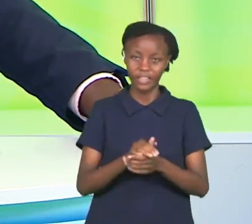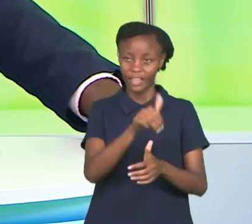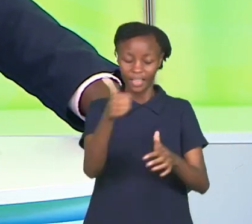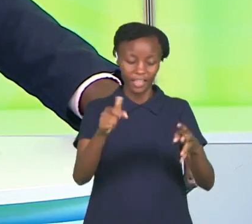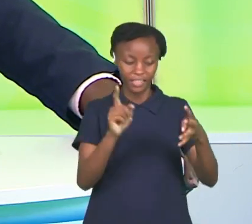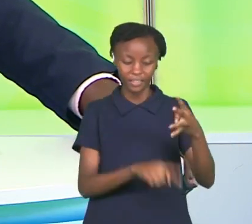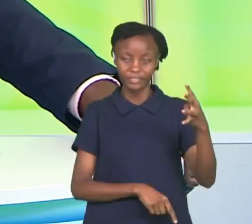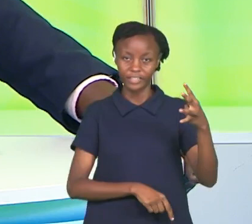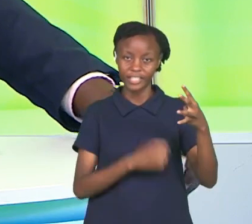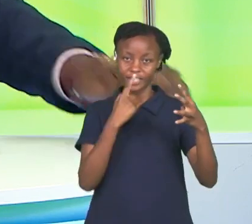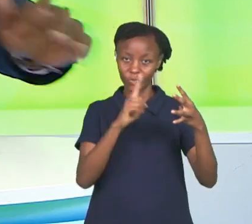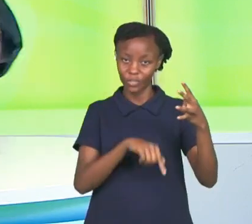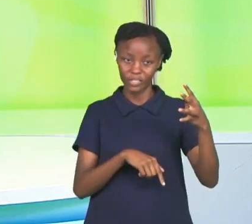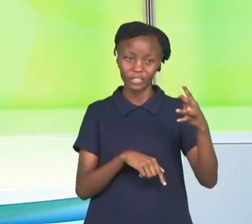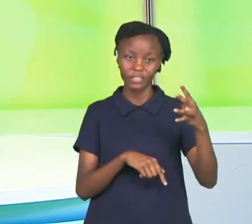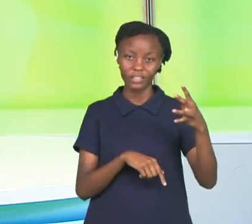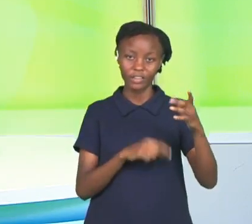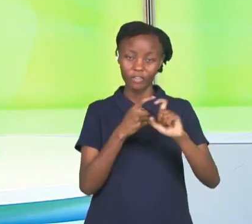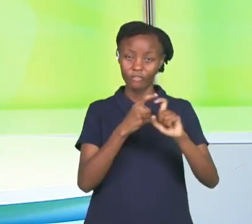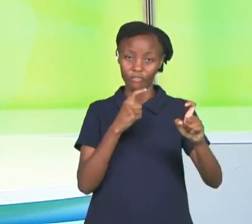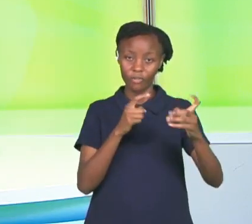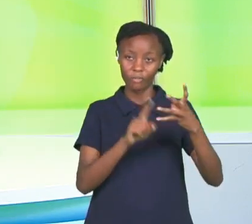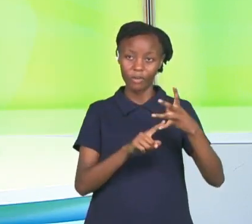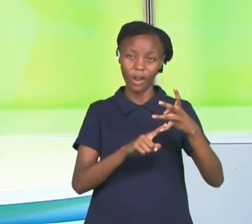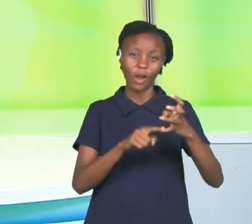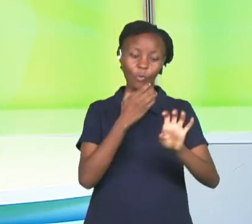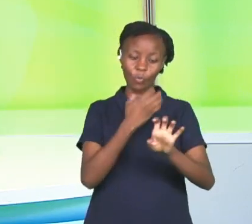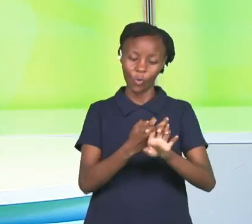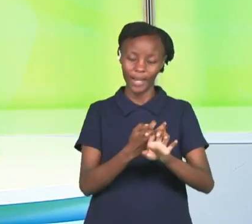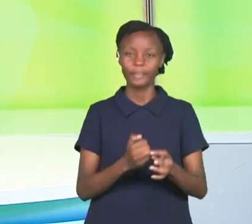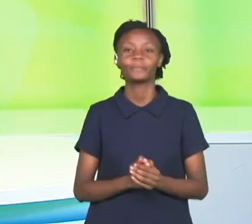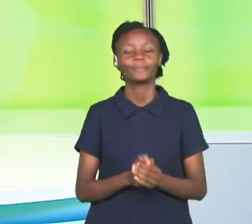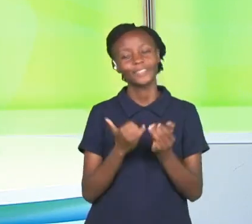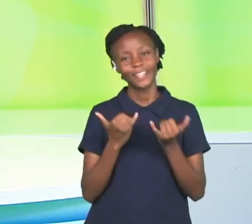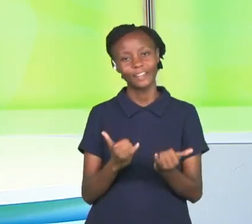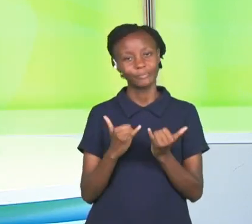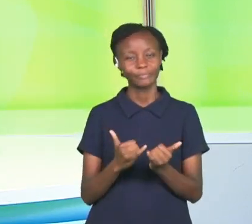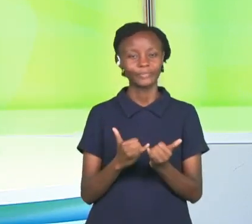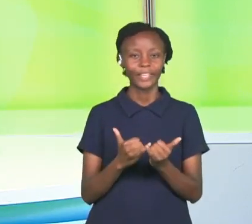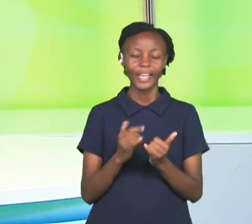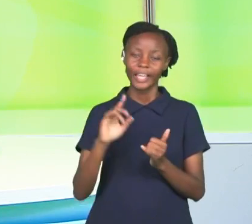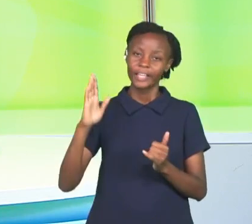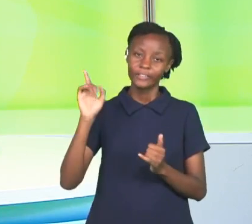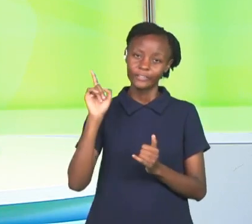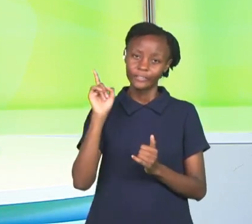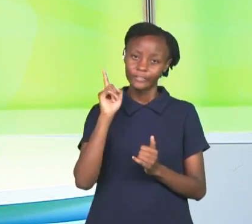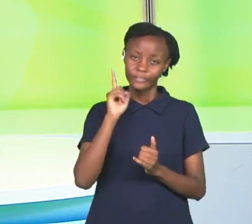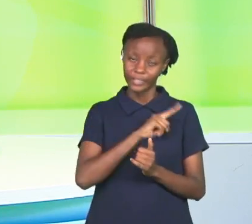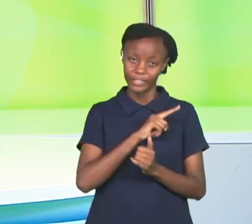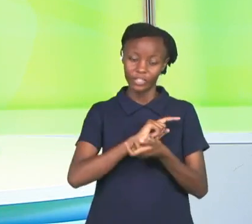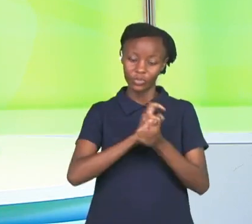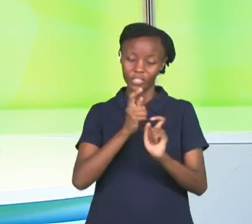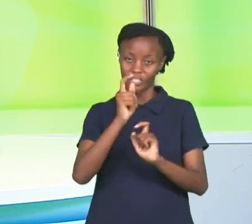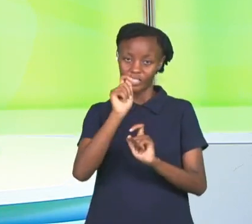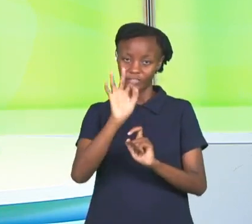anasema kwamba Hamisi Mwero anatazama kutoka maeneo ya Kwale. Mtazamaji, kwa sasa nalikunja gonda langu la Switch Adhuhuri ya awamu ya kwanza